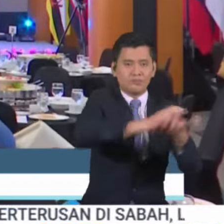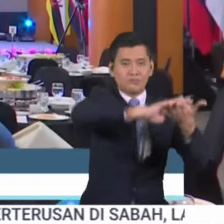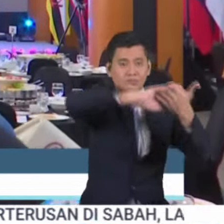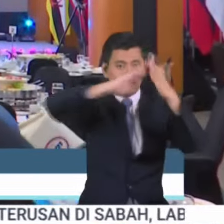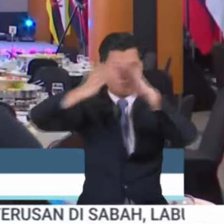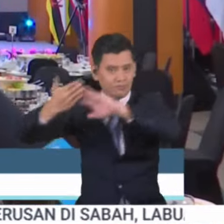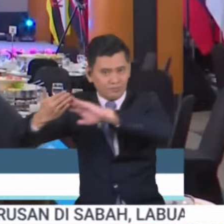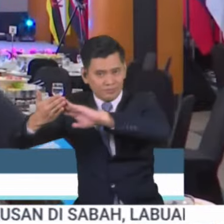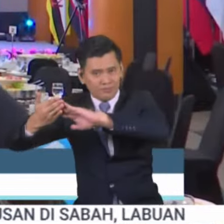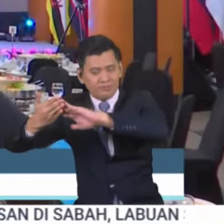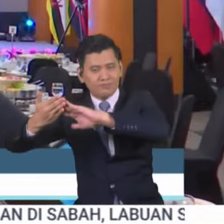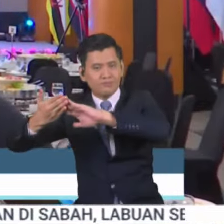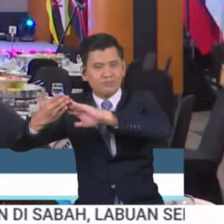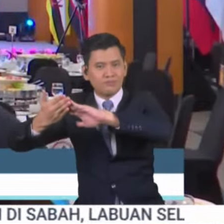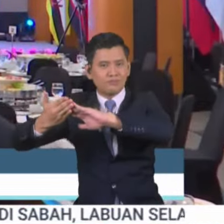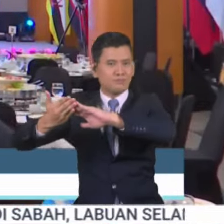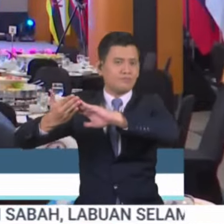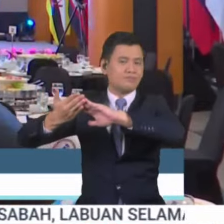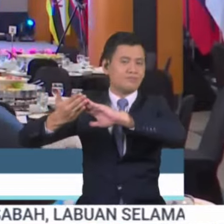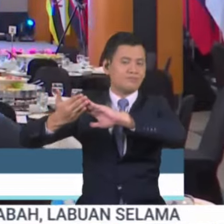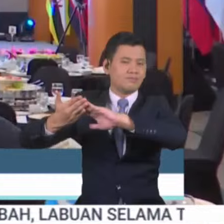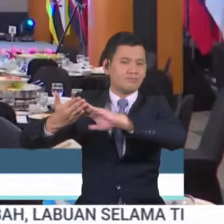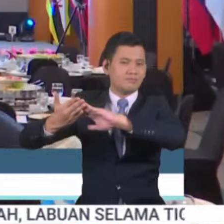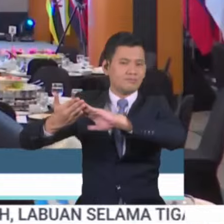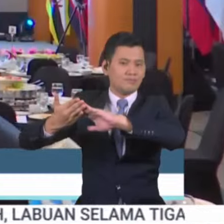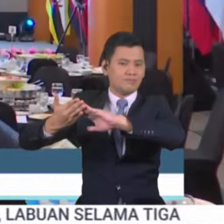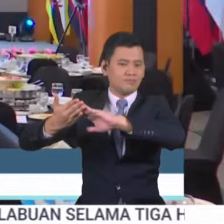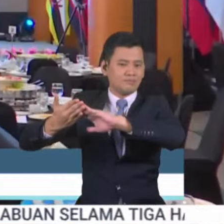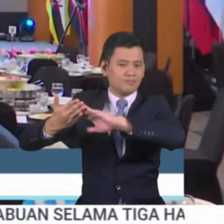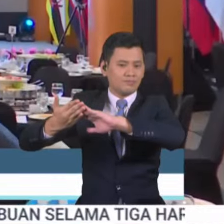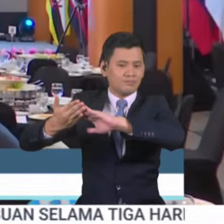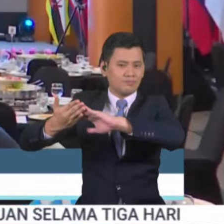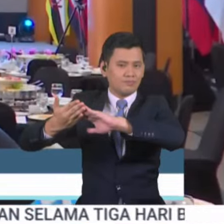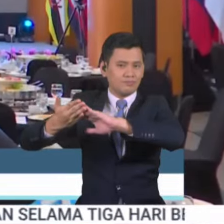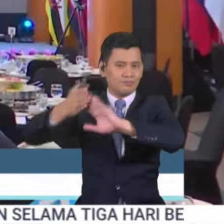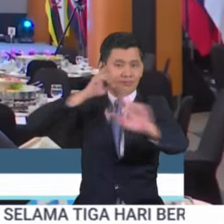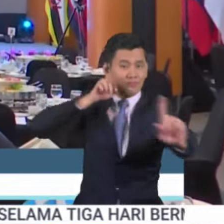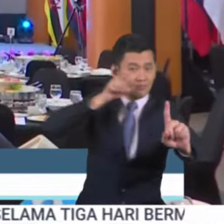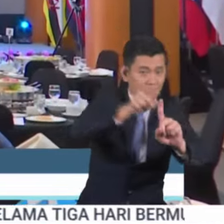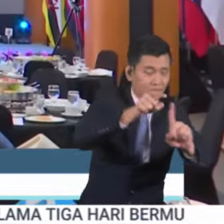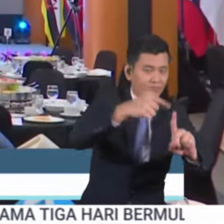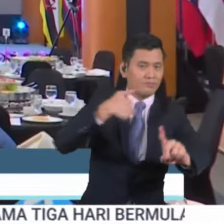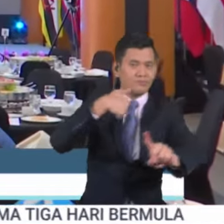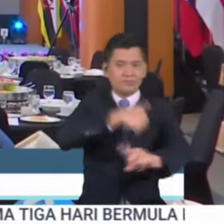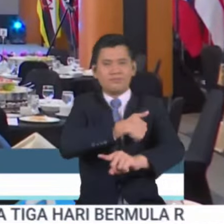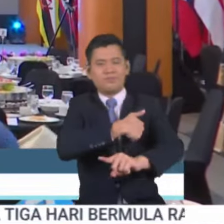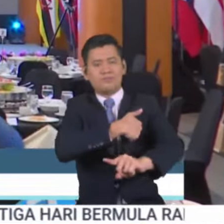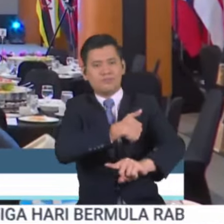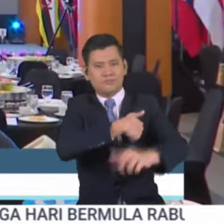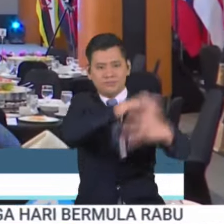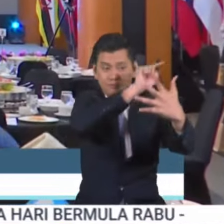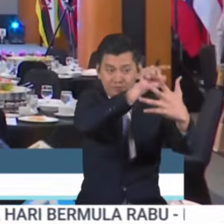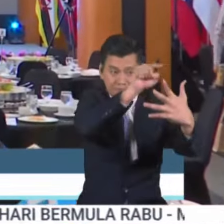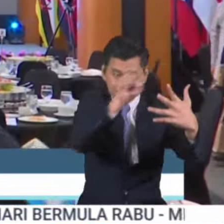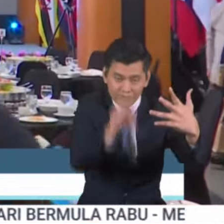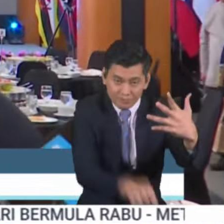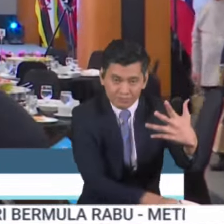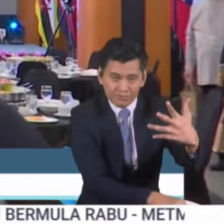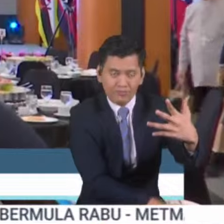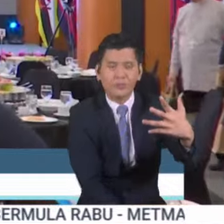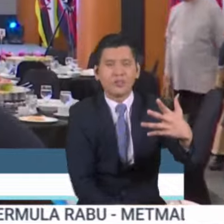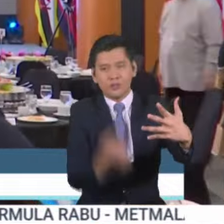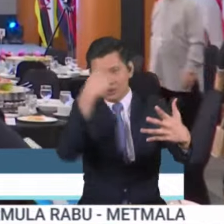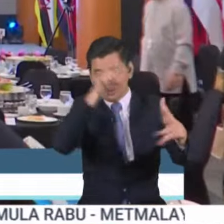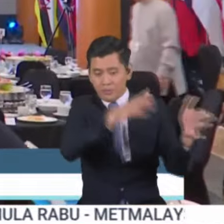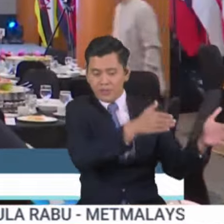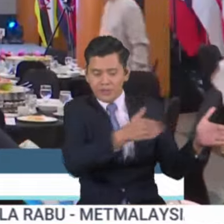ya, dan dalam ASEAN Economic Vision, Community Vision itu ada ASEAN Economic punya strategic thrust untuk 5 tahun